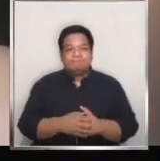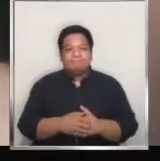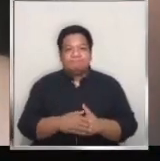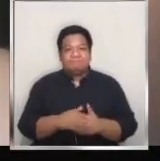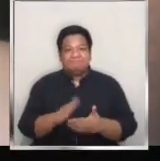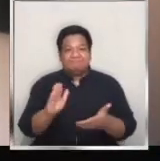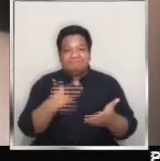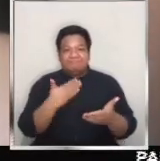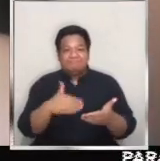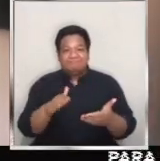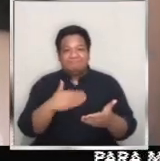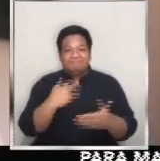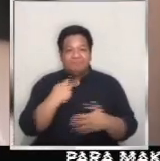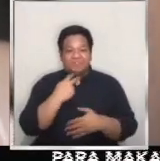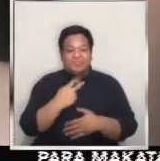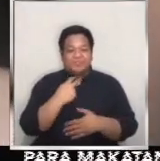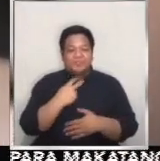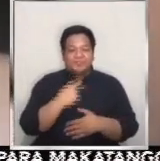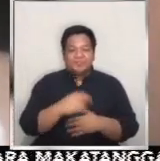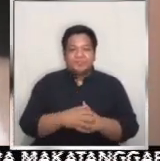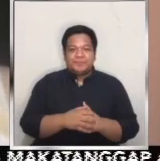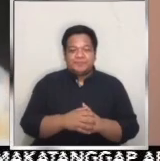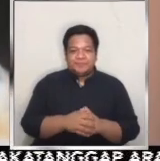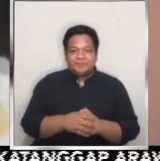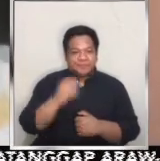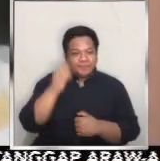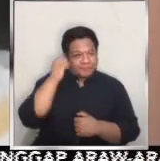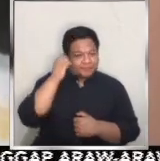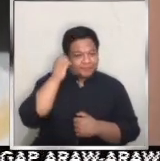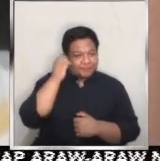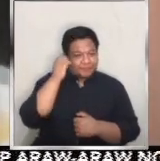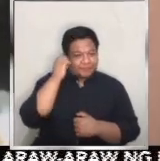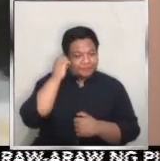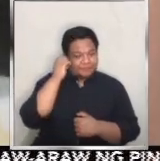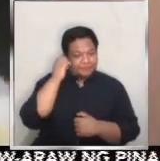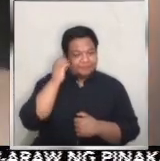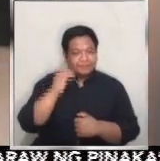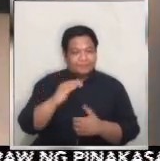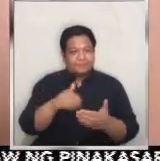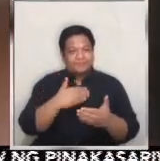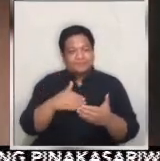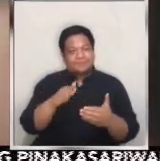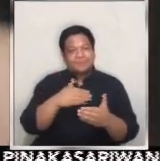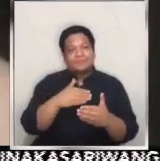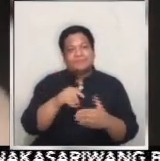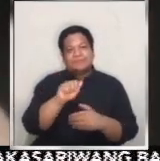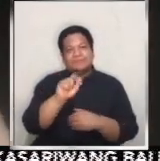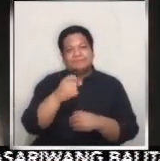nais ko, pinipining marikit ang dalanin ko.